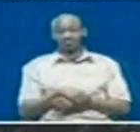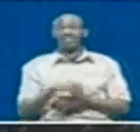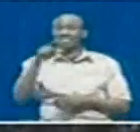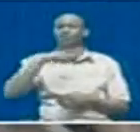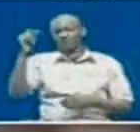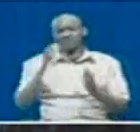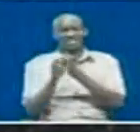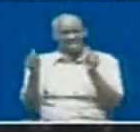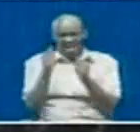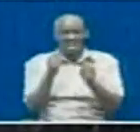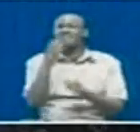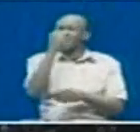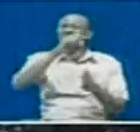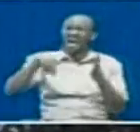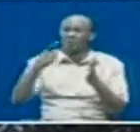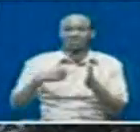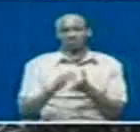Walikwenda na ile gari